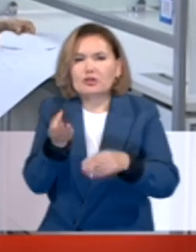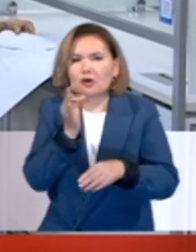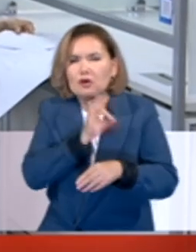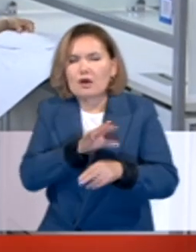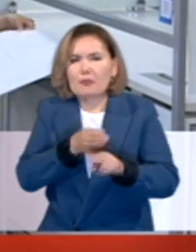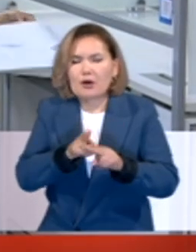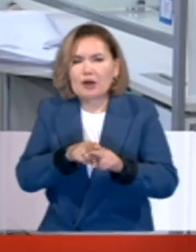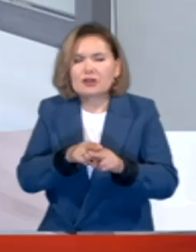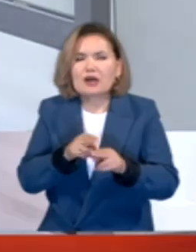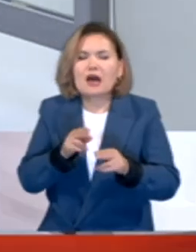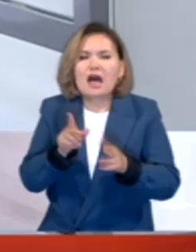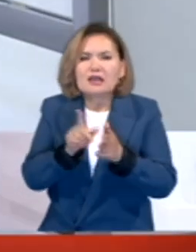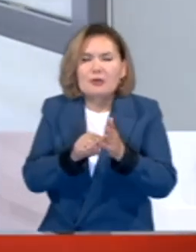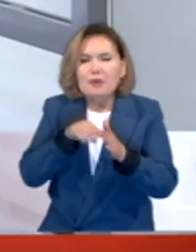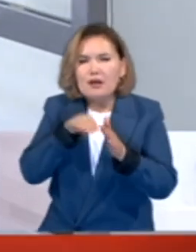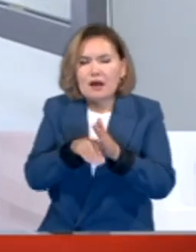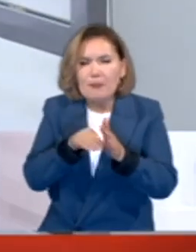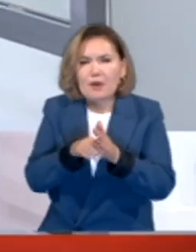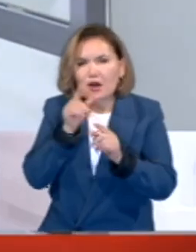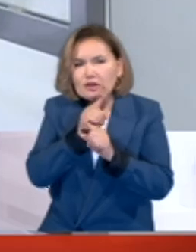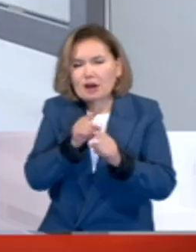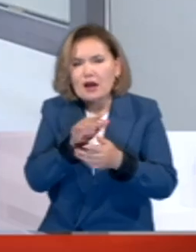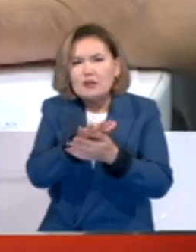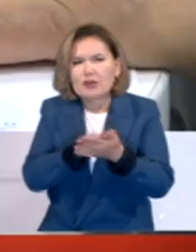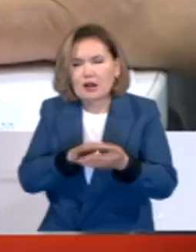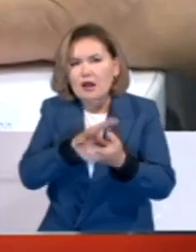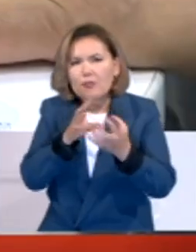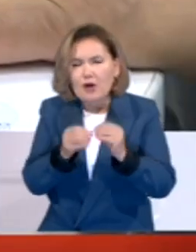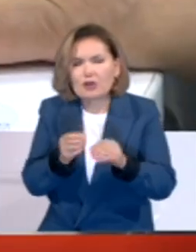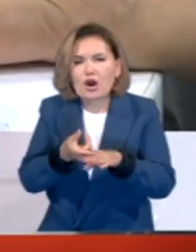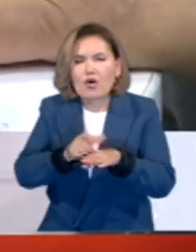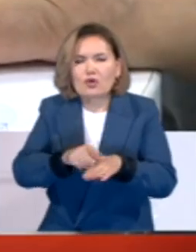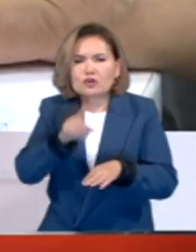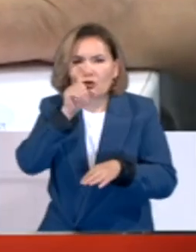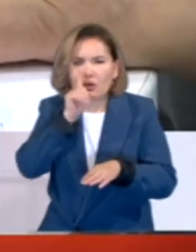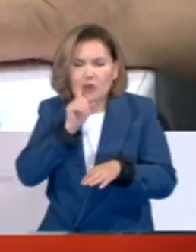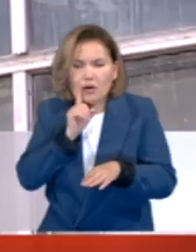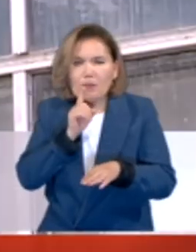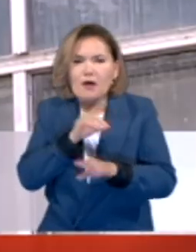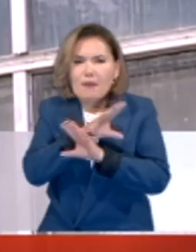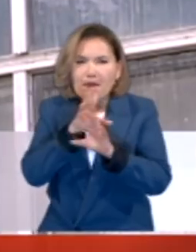депозит мерзімін ұзарту мен бір-біріне аударалу мәселесі салымшылардың